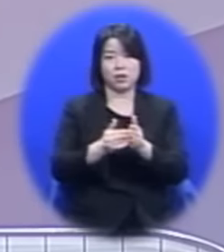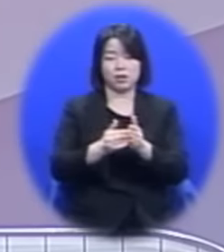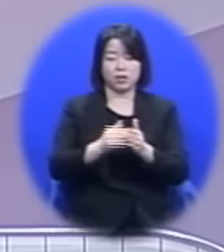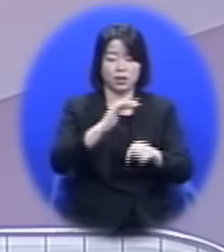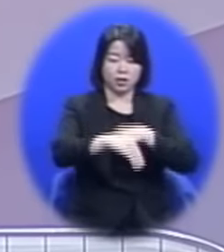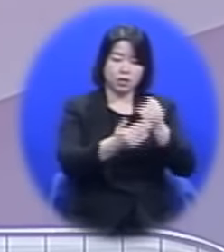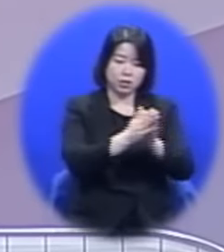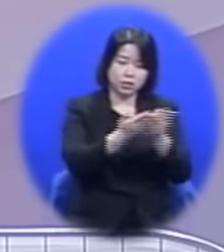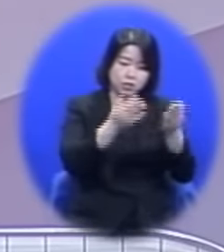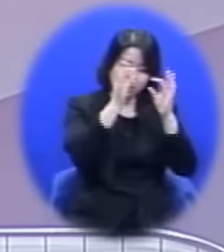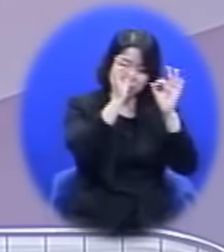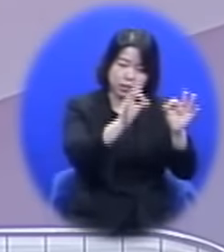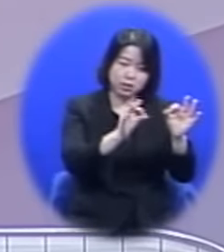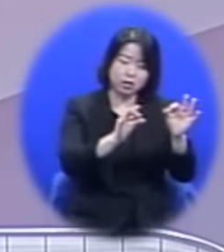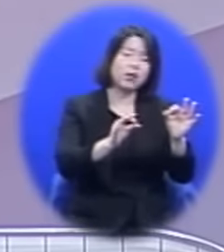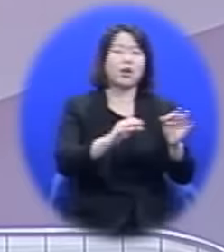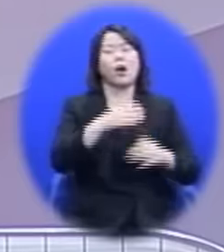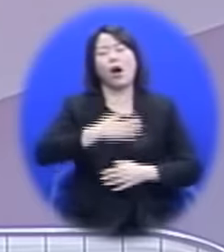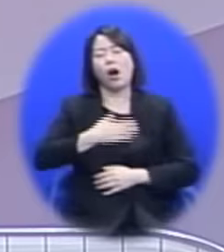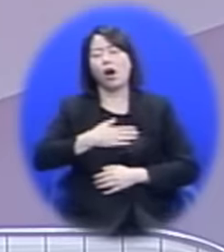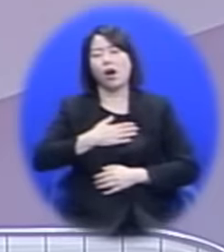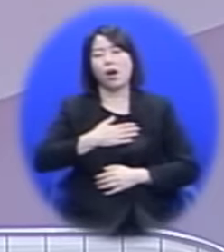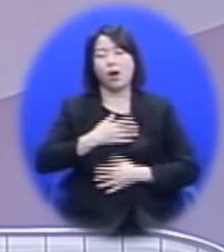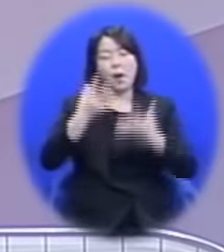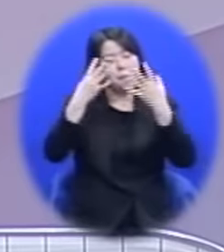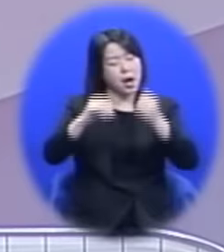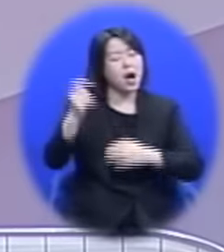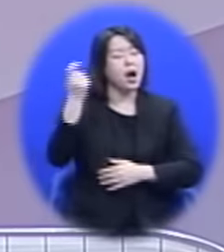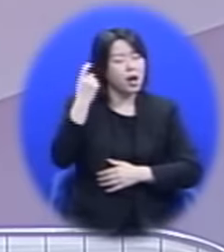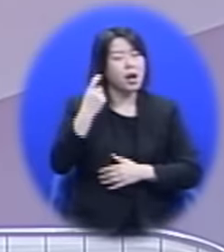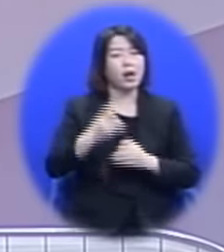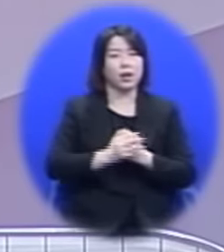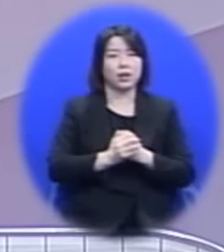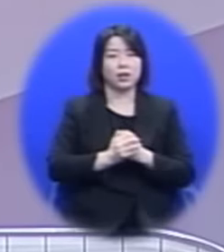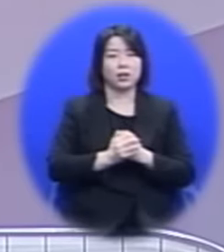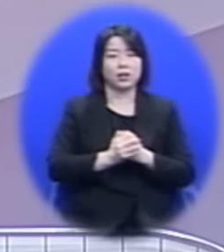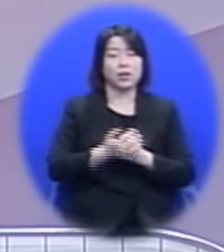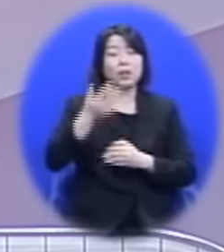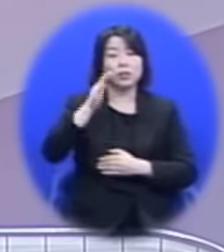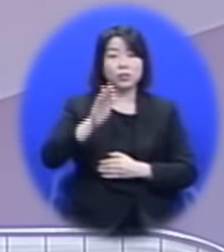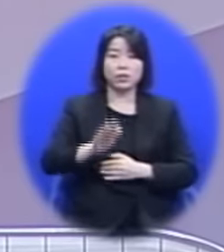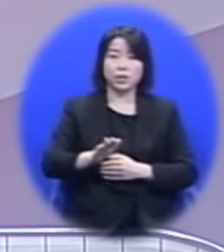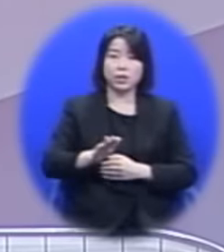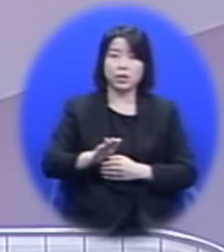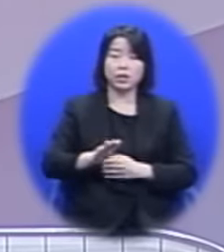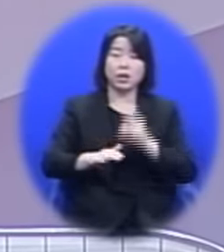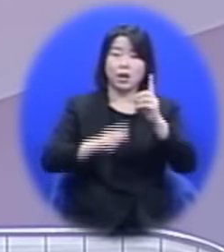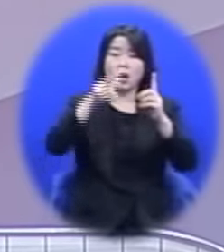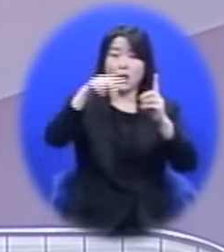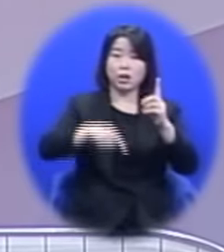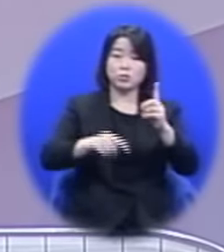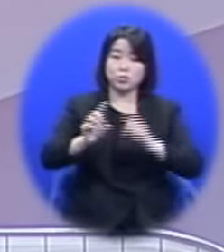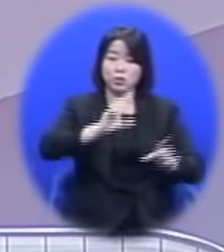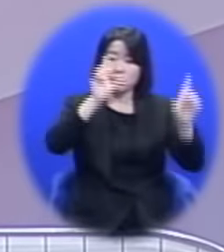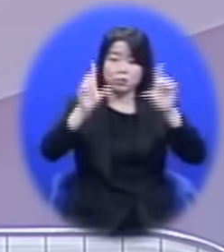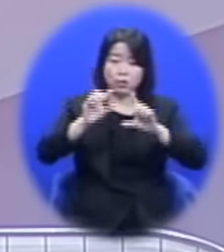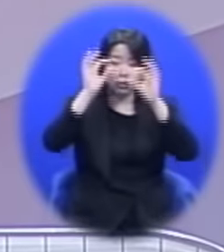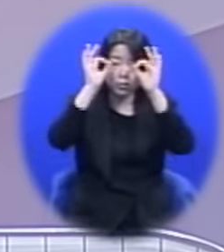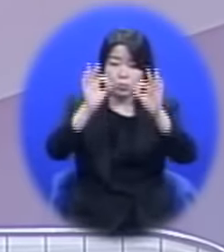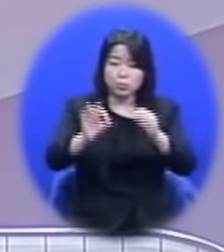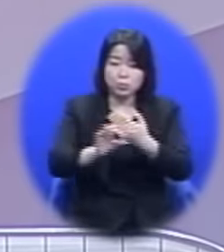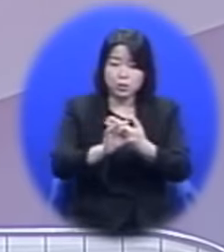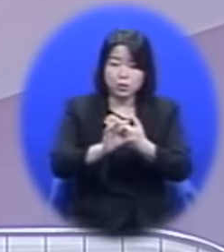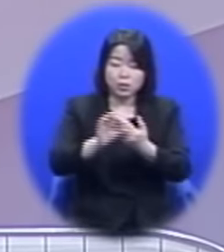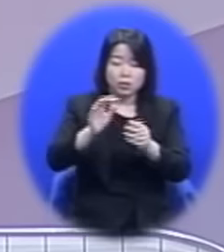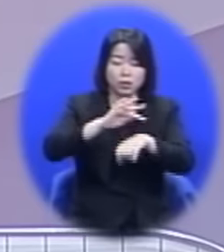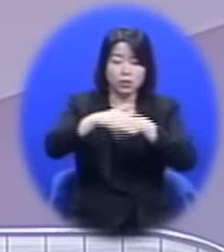말씀 봐야 됩니다. 안 되니까요. 수도 없이 들었다니까요. 그런데 한 주간 살고 보면은 읽지 않은